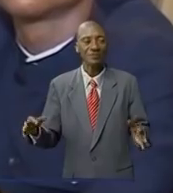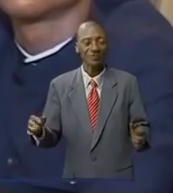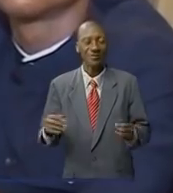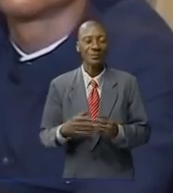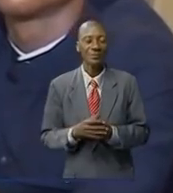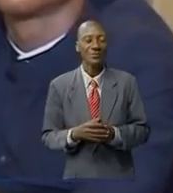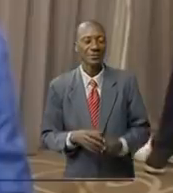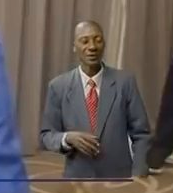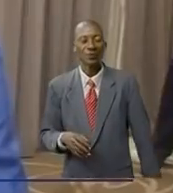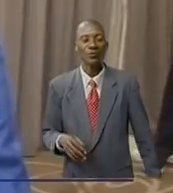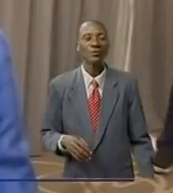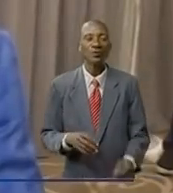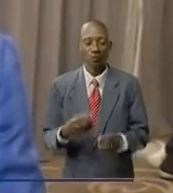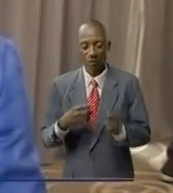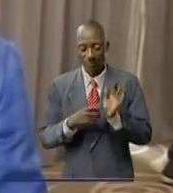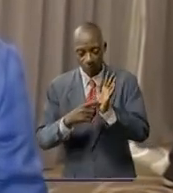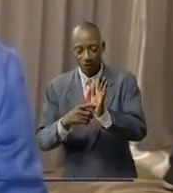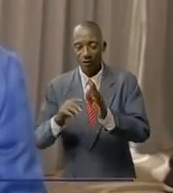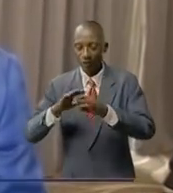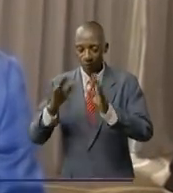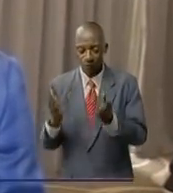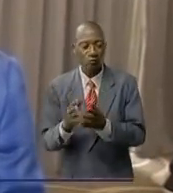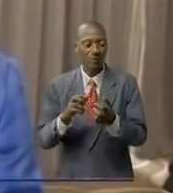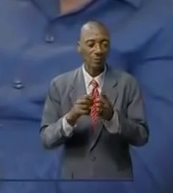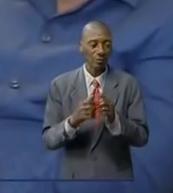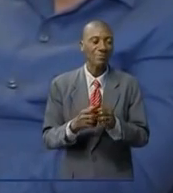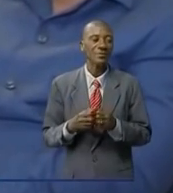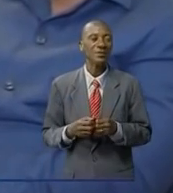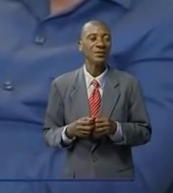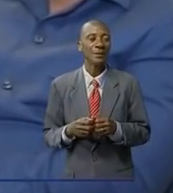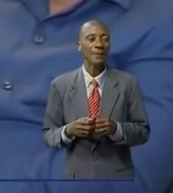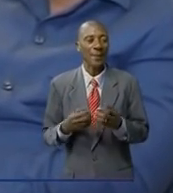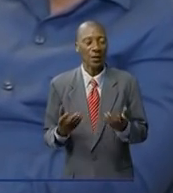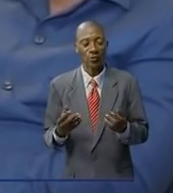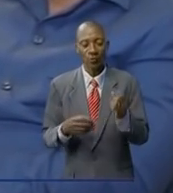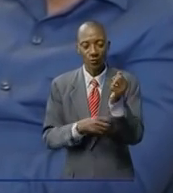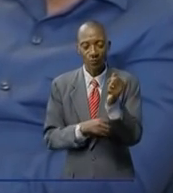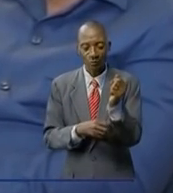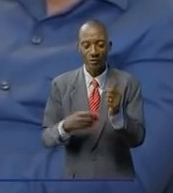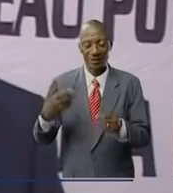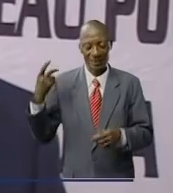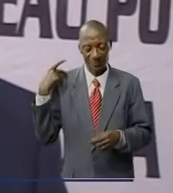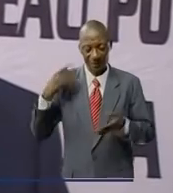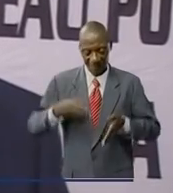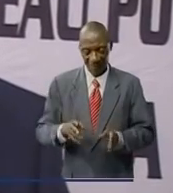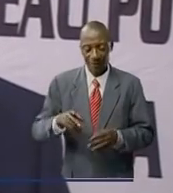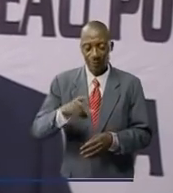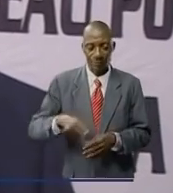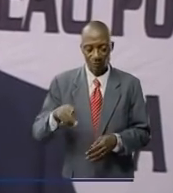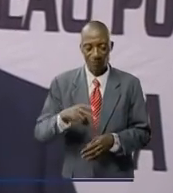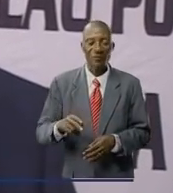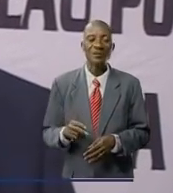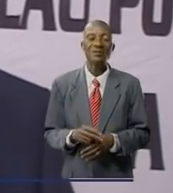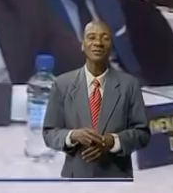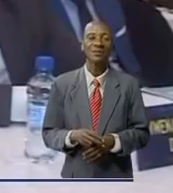plusieurs personnalités et autres invités de marque. Un motif de satisfaction pour les élus de la province du Kassai-Oriental. L'enjeu est de matérialiser la